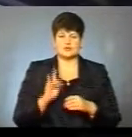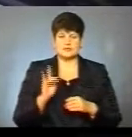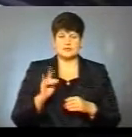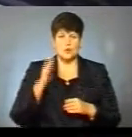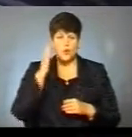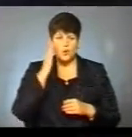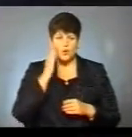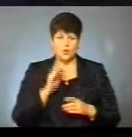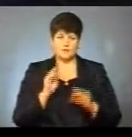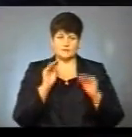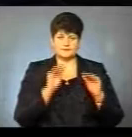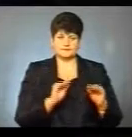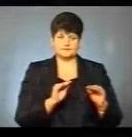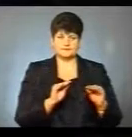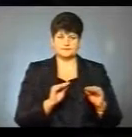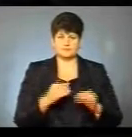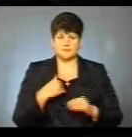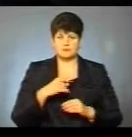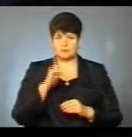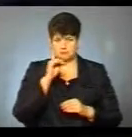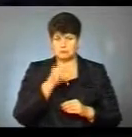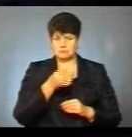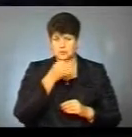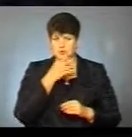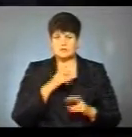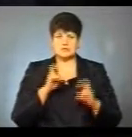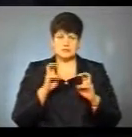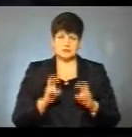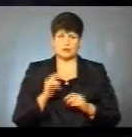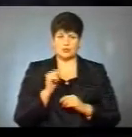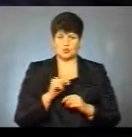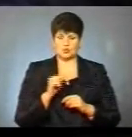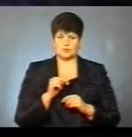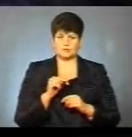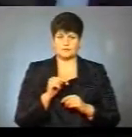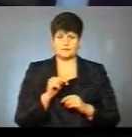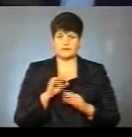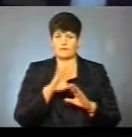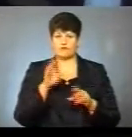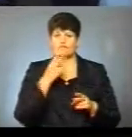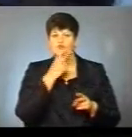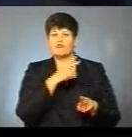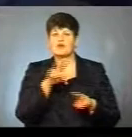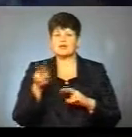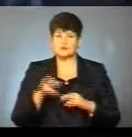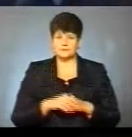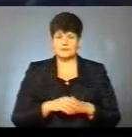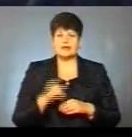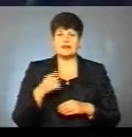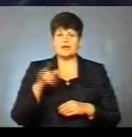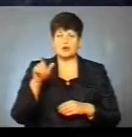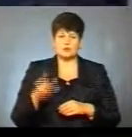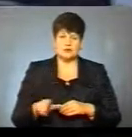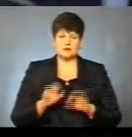головка, головка. Подобається мені сидіти, бо тут все видно. Тернополянка Ольга